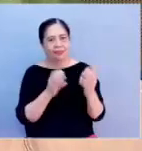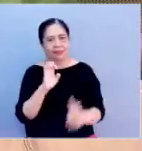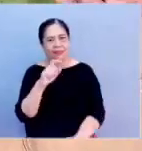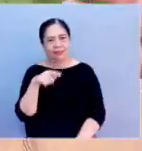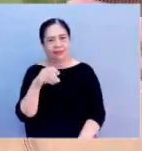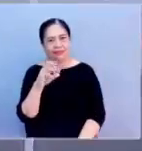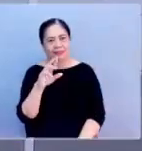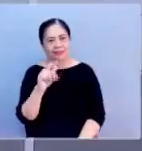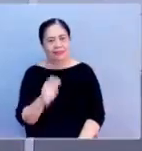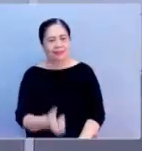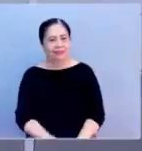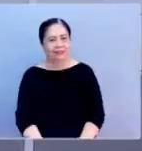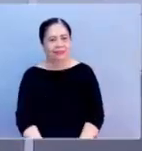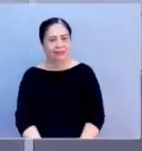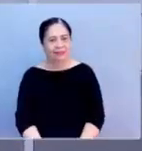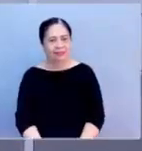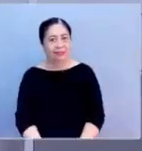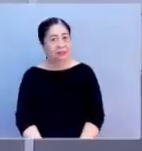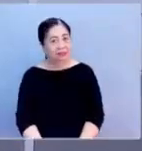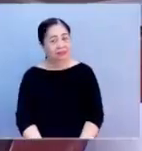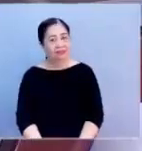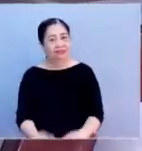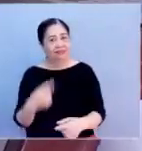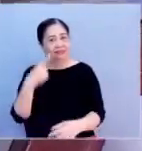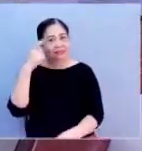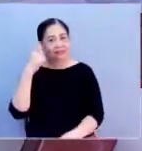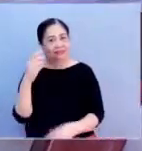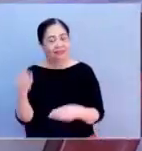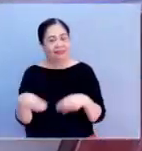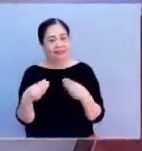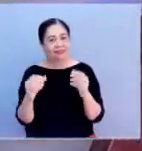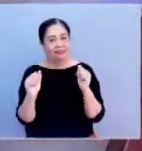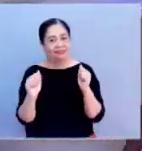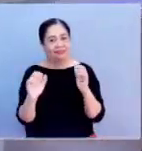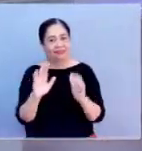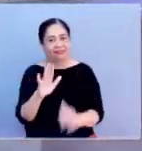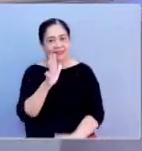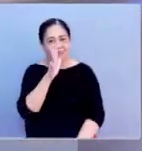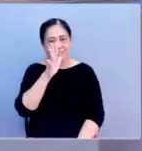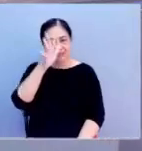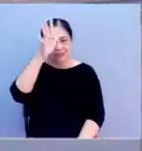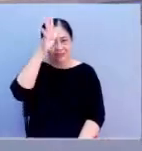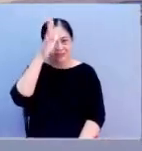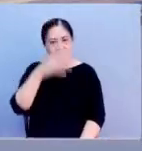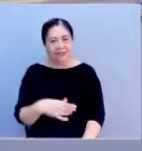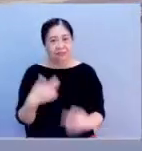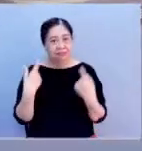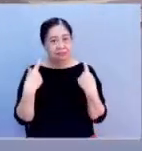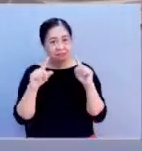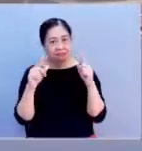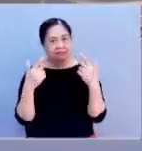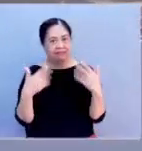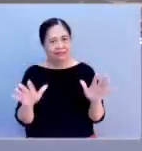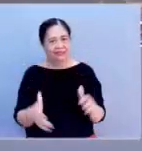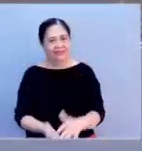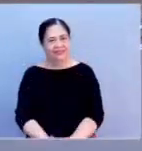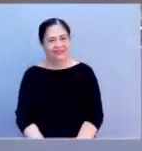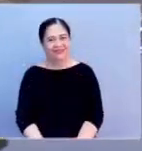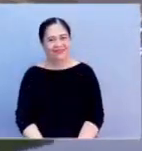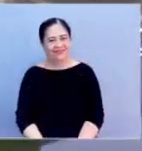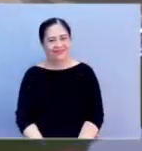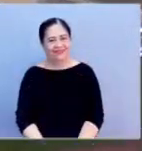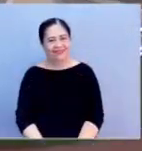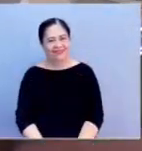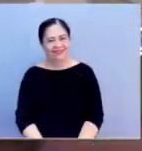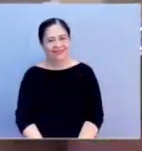naman! Ganun. Diba? Worldwide! Pangarap mo kanina, mabigyan lang ng aircon ng mga magulang na tupad na yon. Opo, natupad naman po sa ngayon ako. Ano ang next na